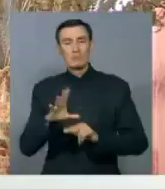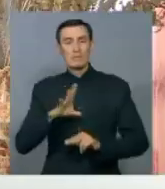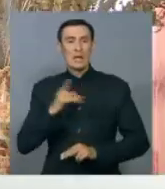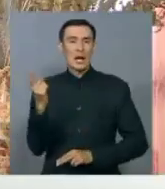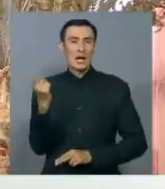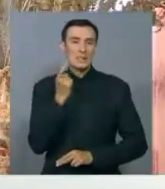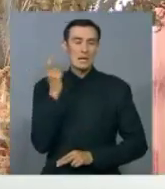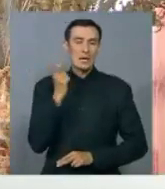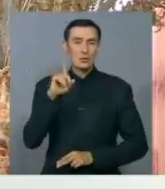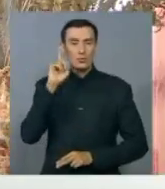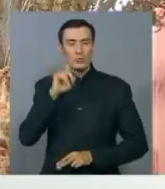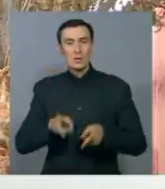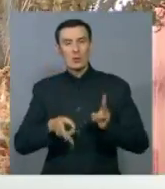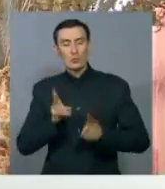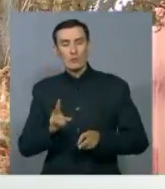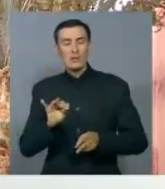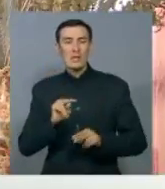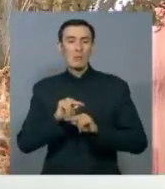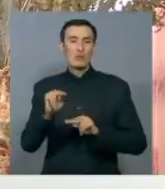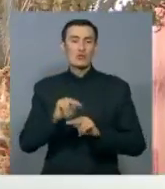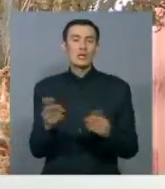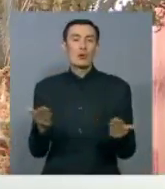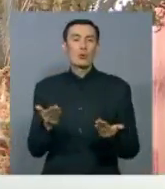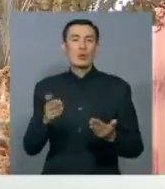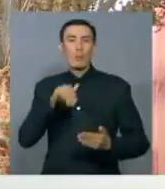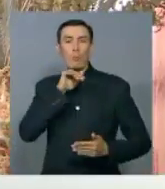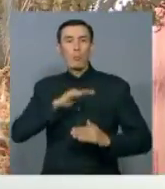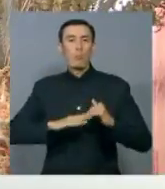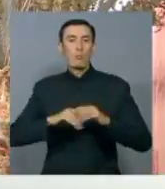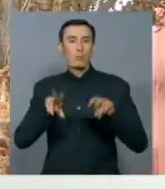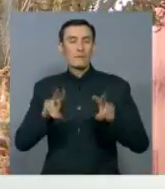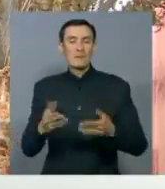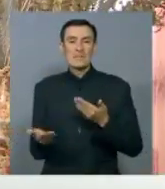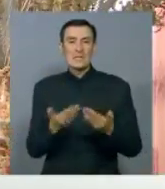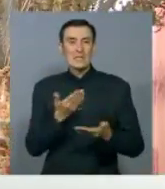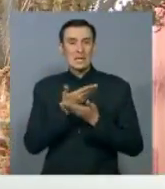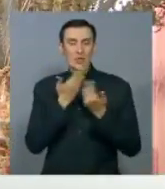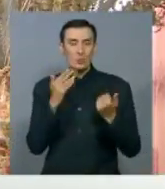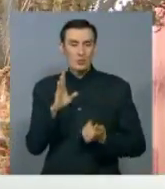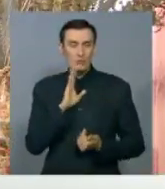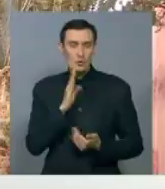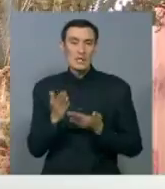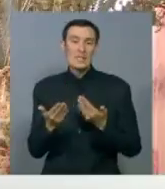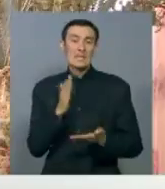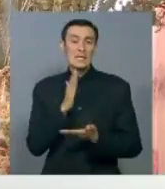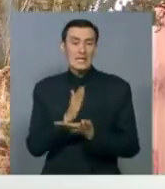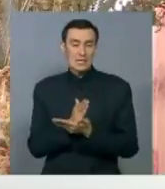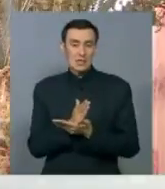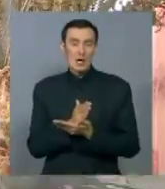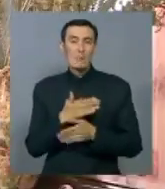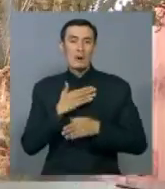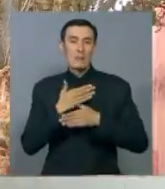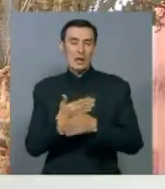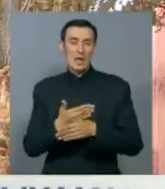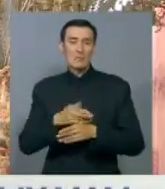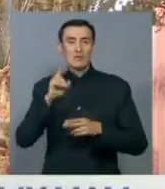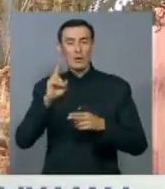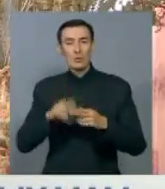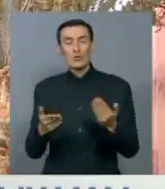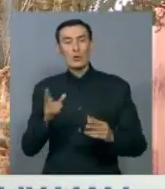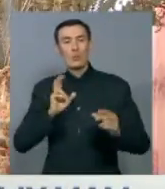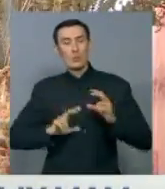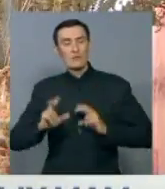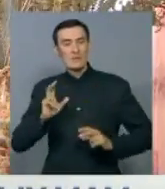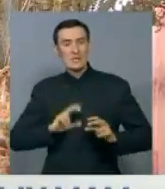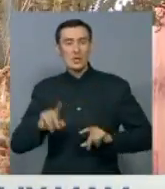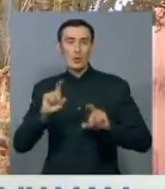и еще стараемся обучить какой-то профессии, если у девочки нет этой профессии. Если есть профессия, мы помогаем закончить какой-то или университет, или